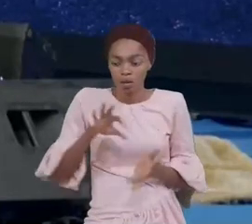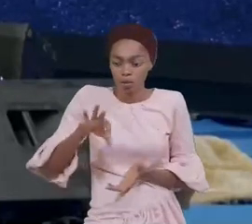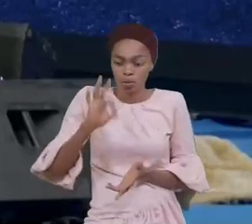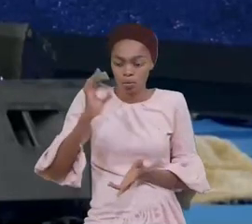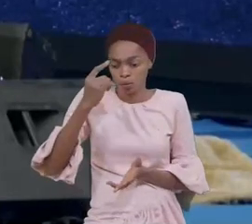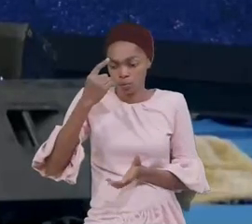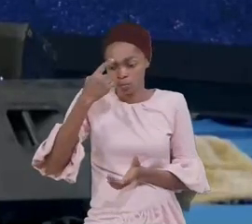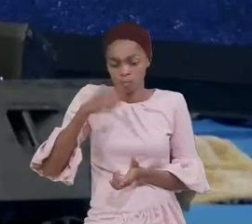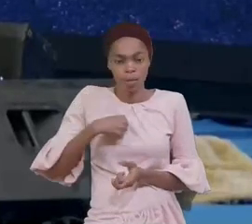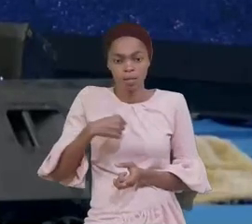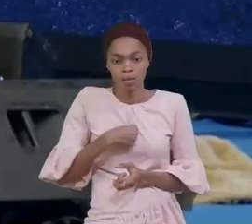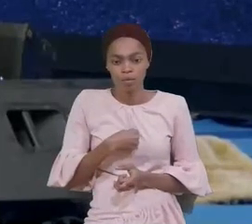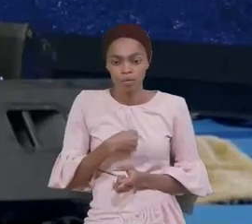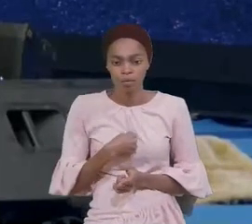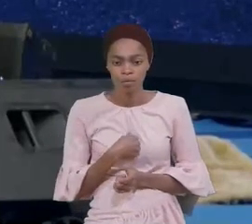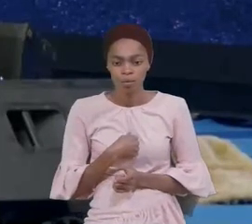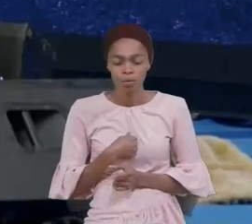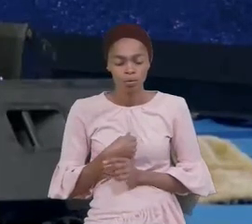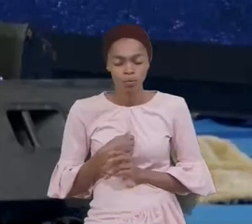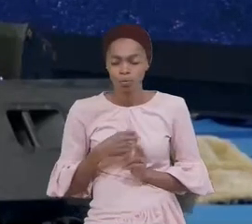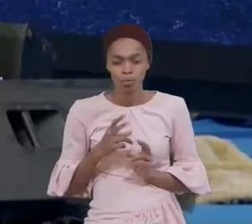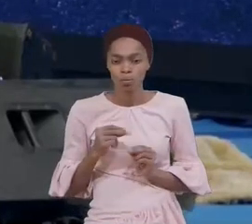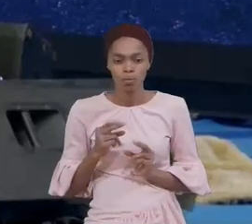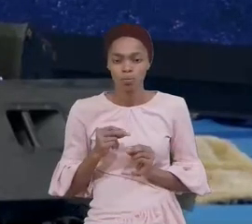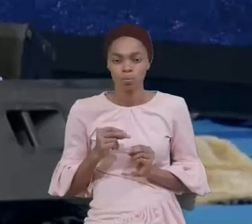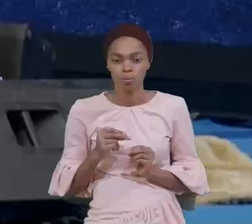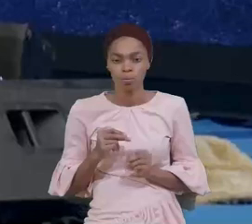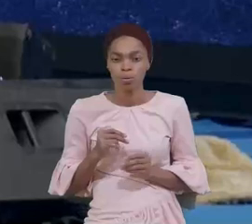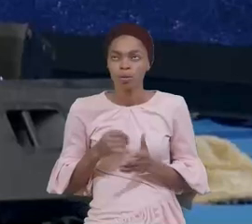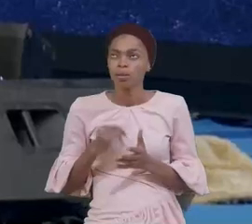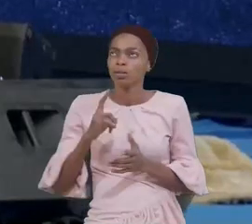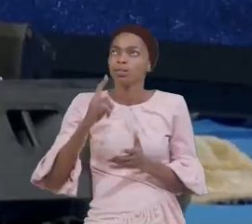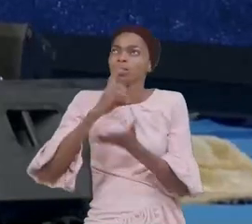que je me suis donné, mais son plan,